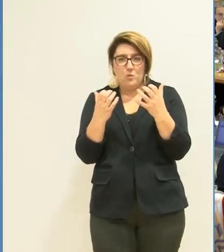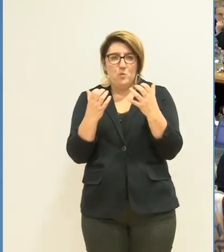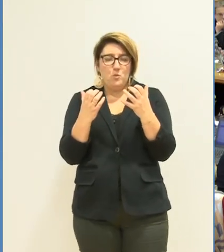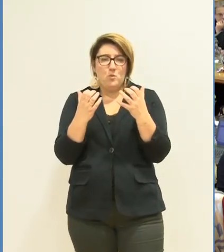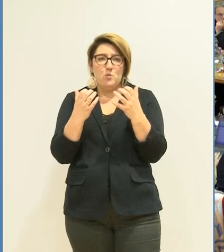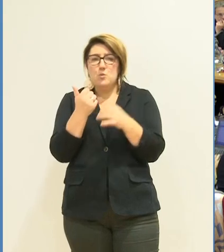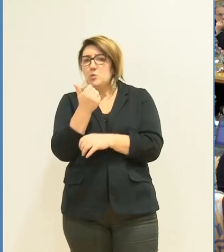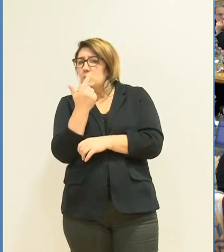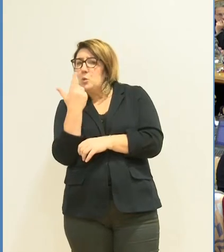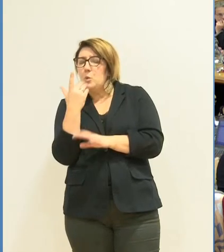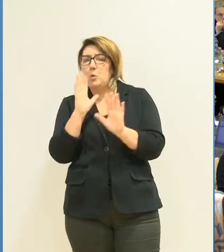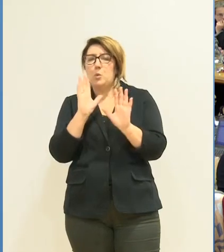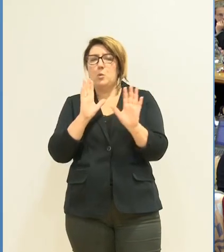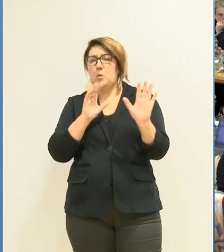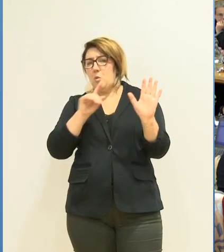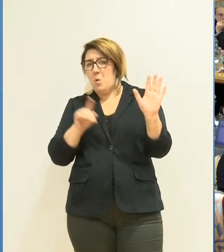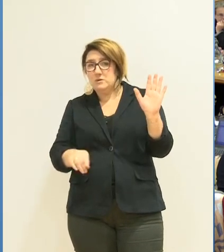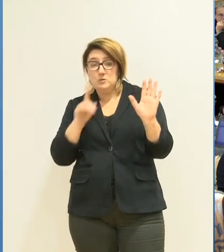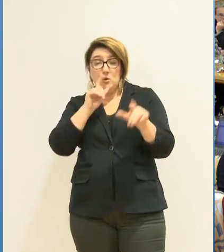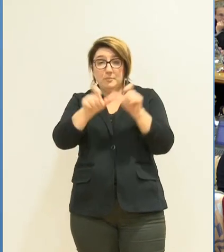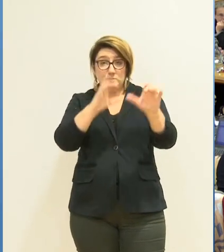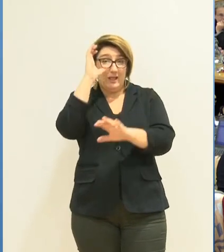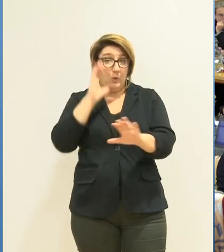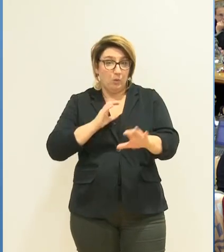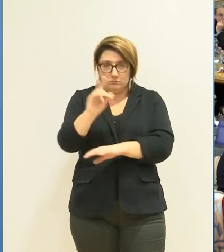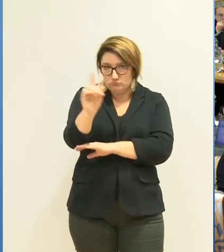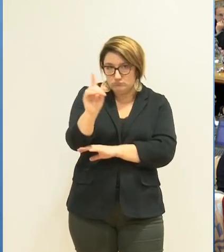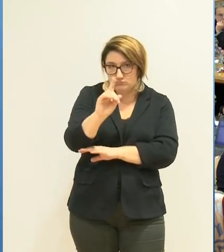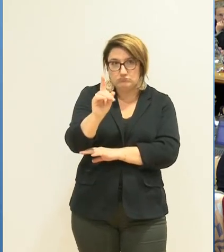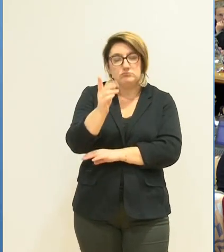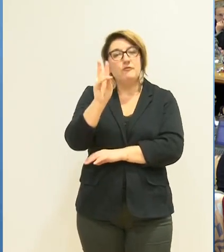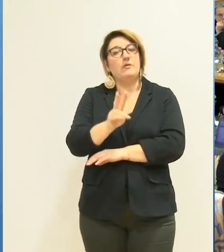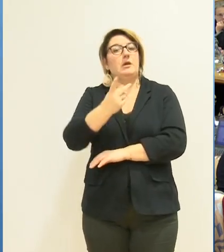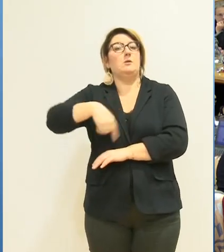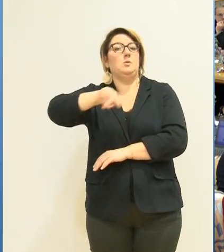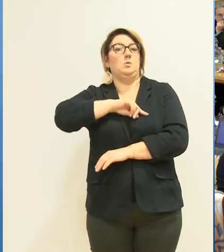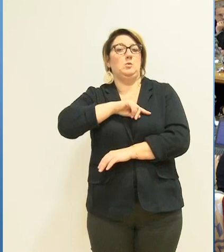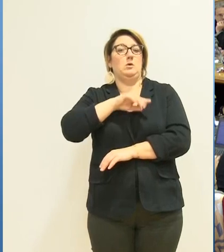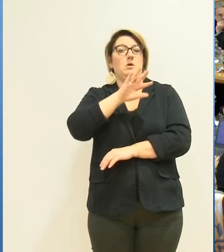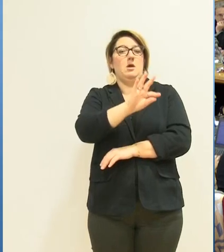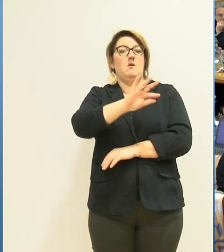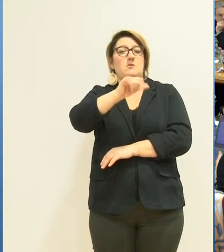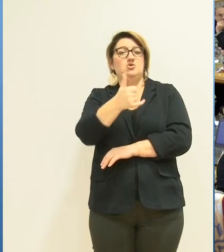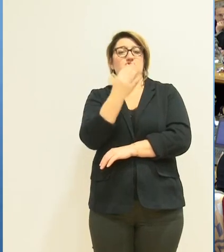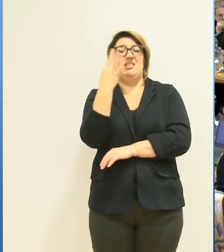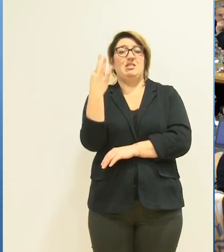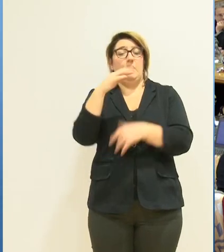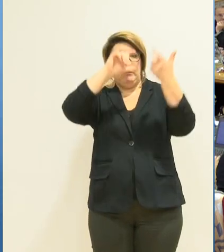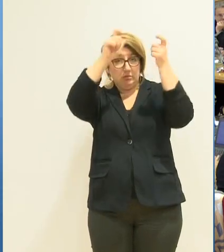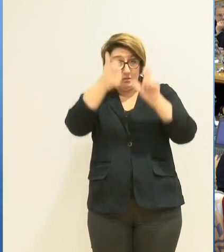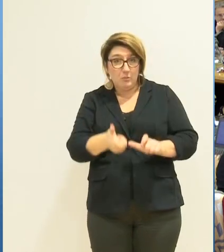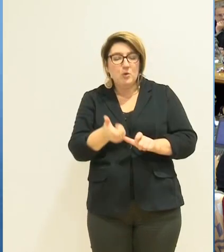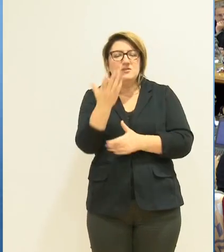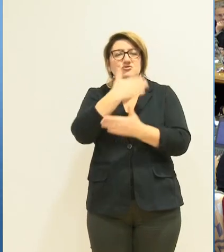une des choses parce qu'il s'il ya des personnes qui nous écoutent non nous n'avons pas du tout l'intention de démolir le fjt qui se situe au